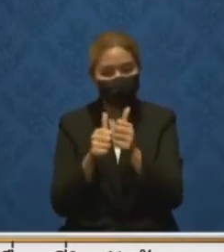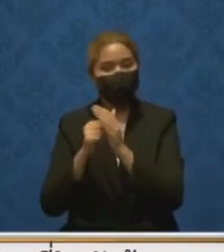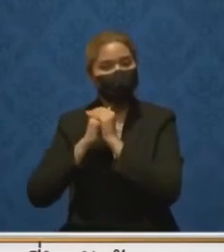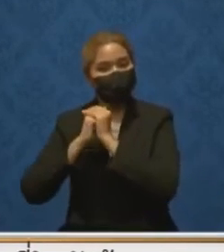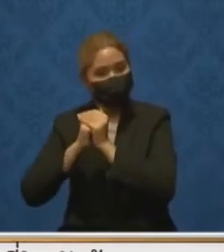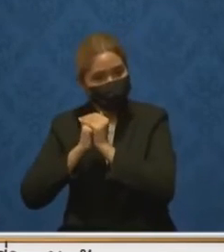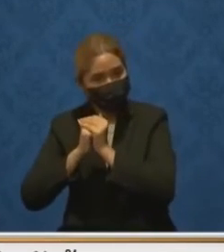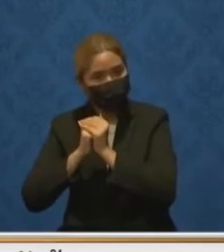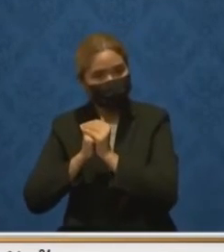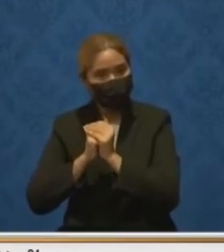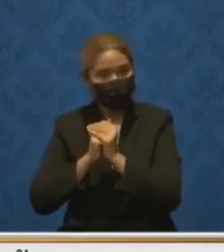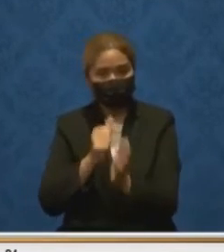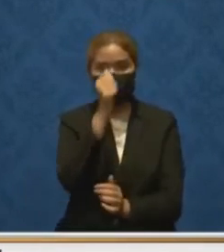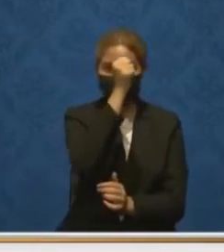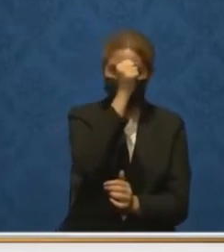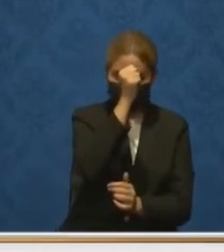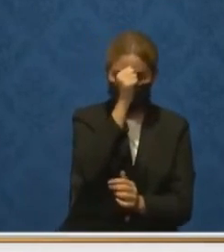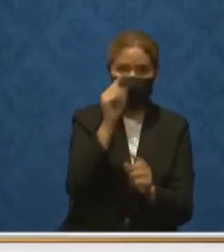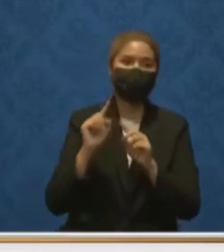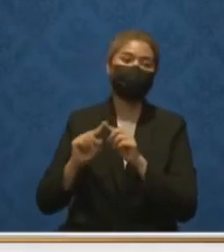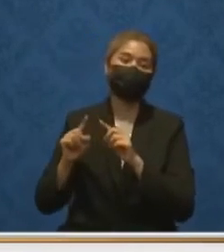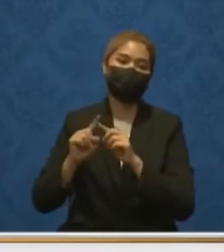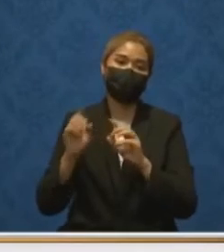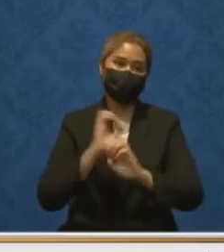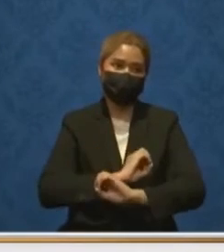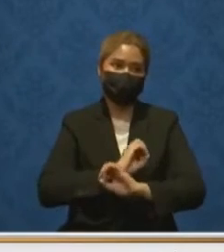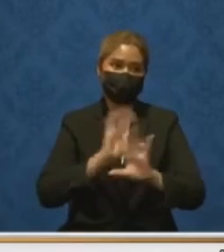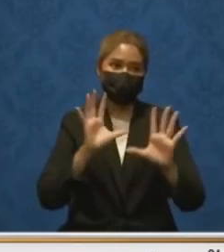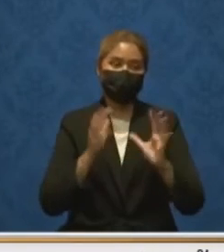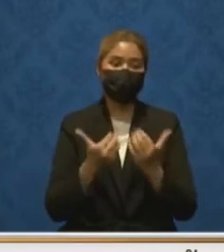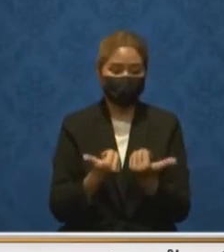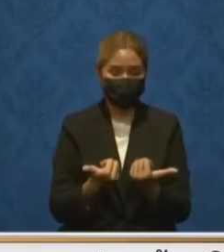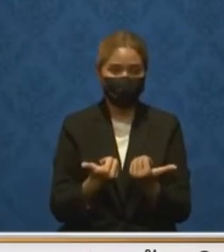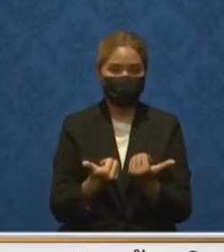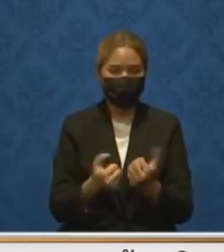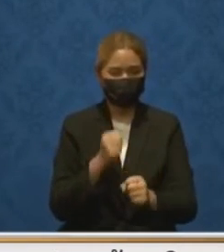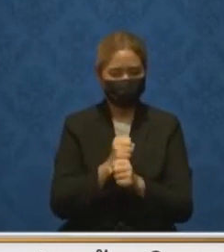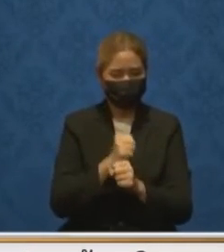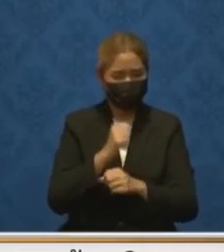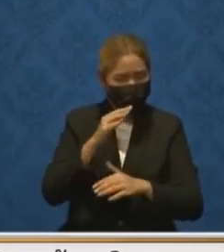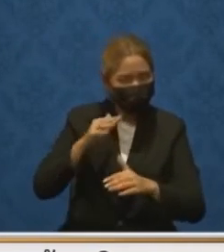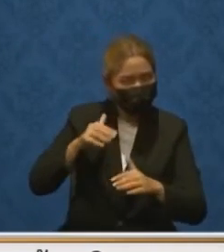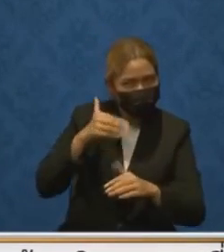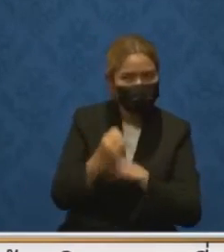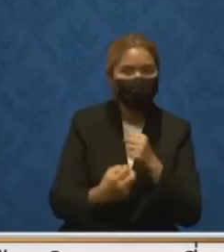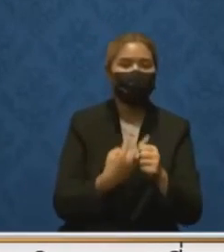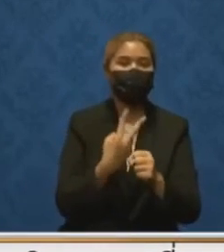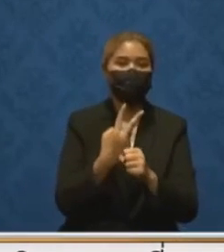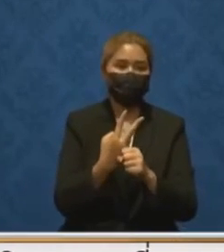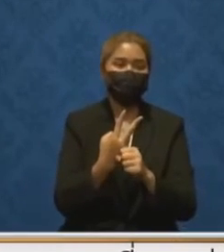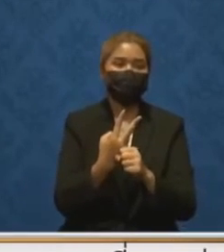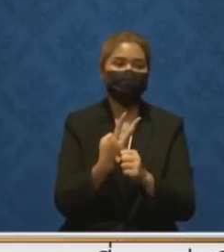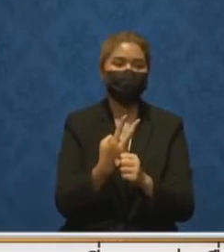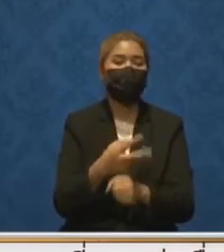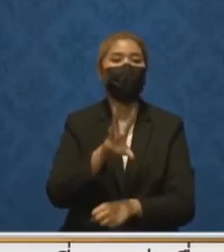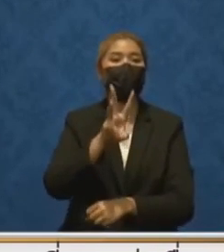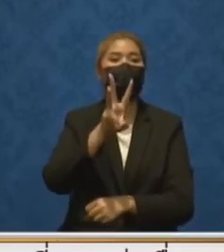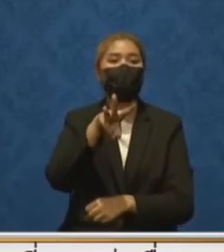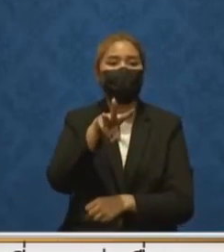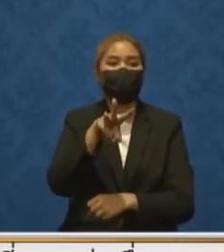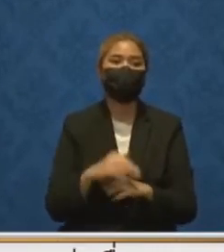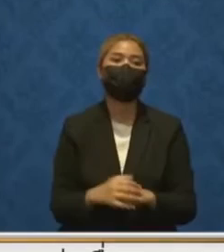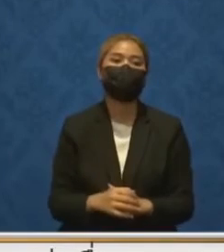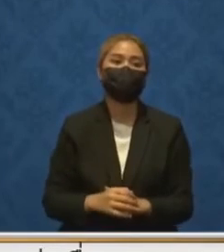นเดียได้ปรากฏวาเราทำแล้แ่ 2 ปได้ 6,000 แล้ครับขณะนี้แล้วก็